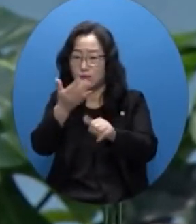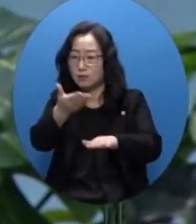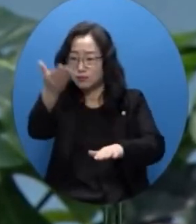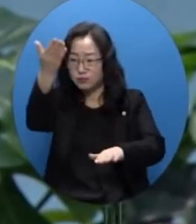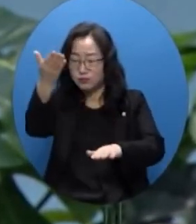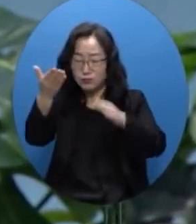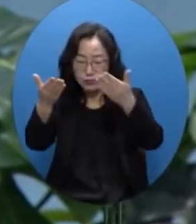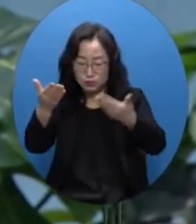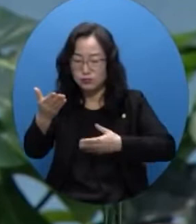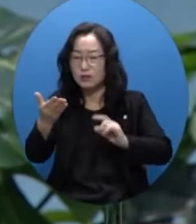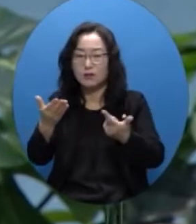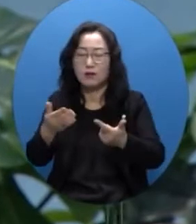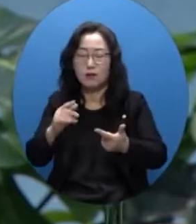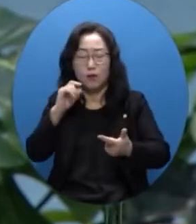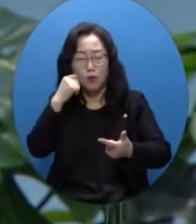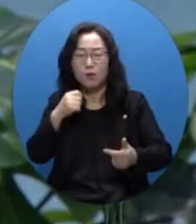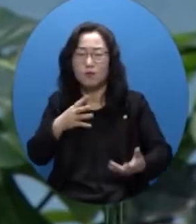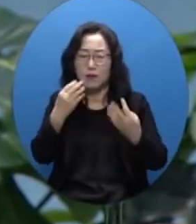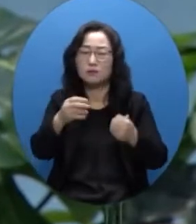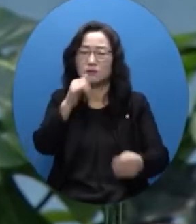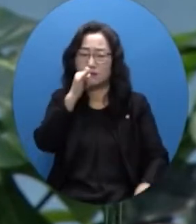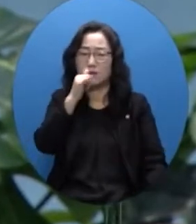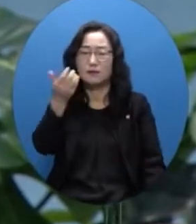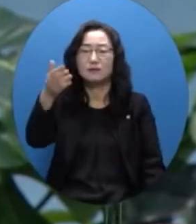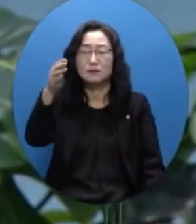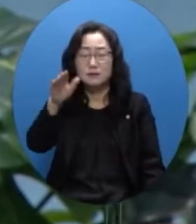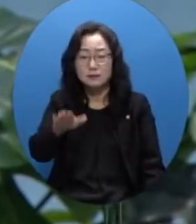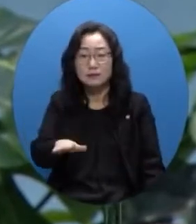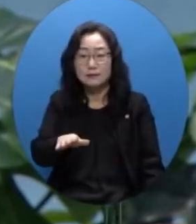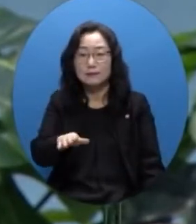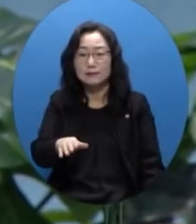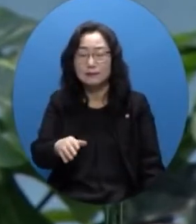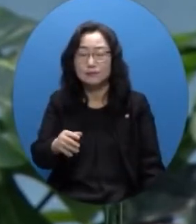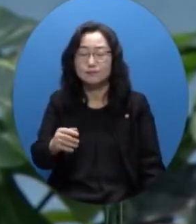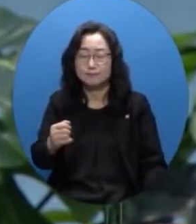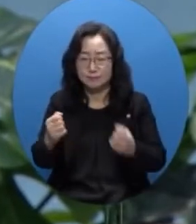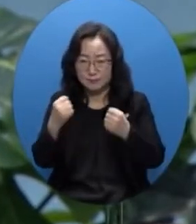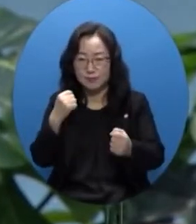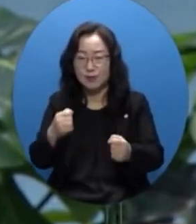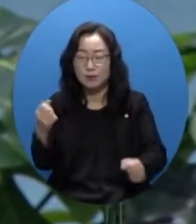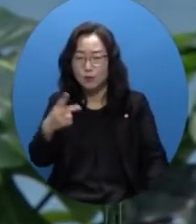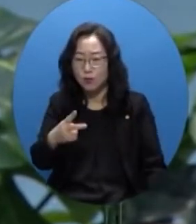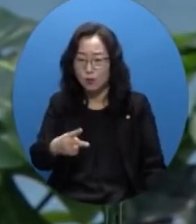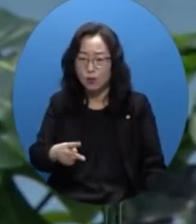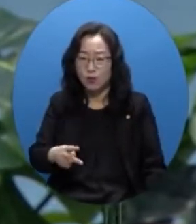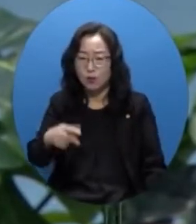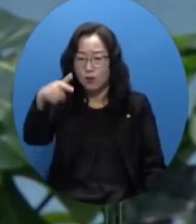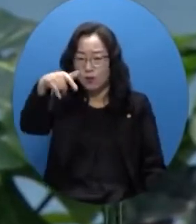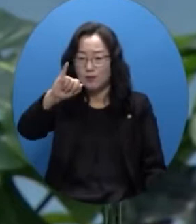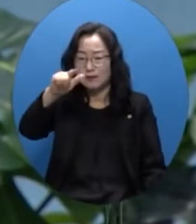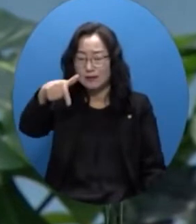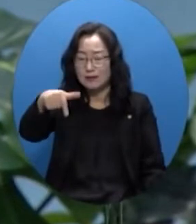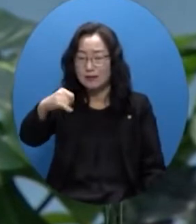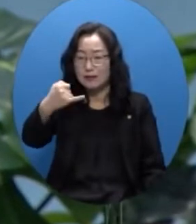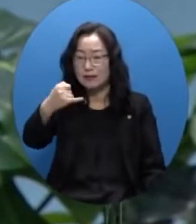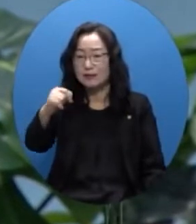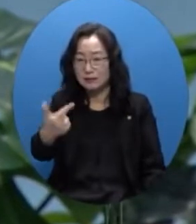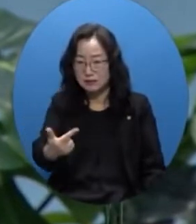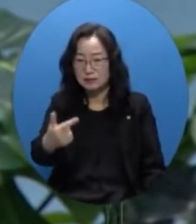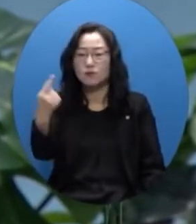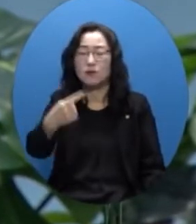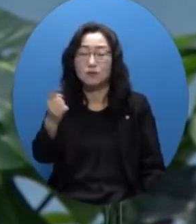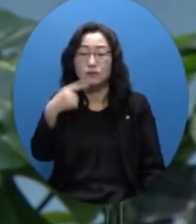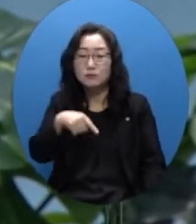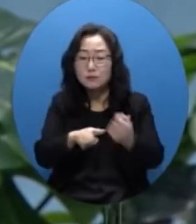어려움을 줄 때가 있습니다 그런 바퀴가 나오기도 하고 우리 길이 다가오기도 합니다 기근은 대국